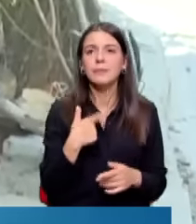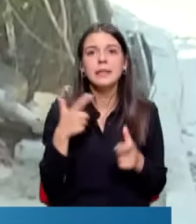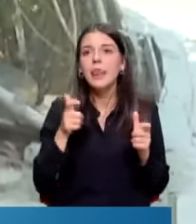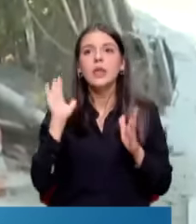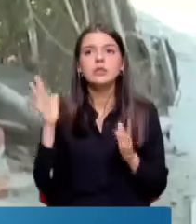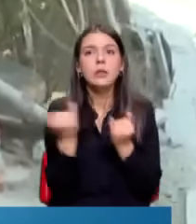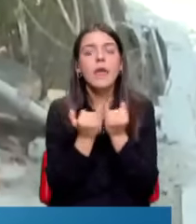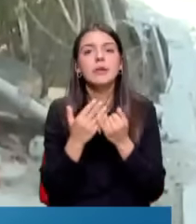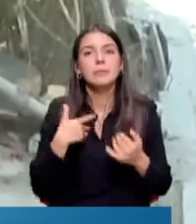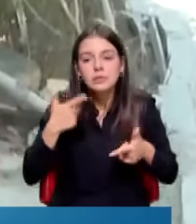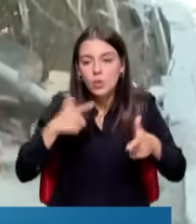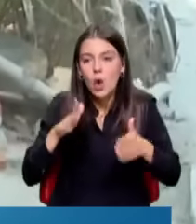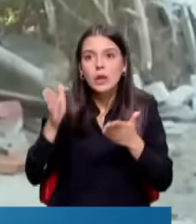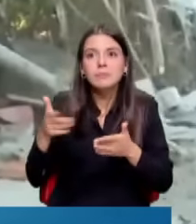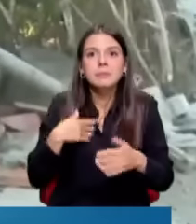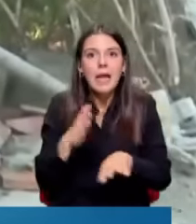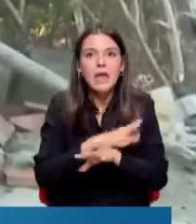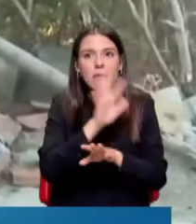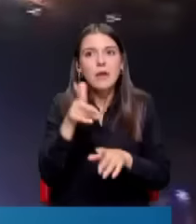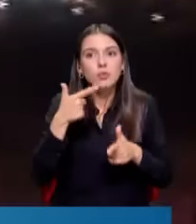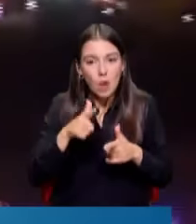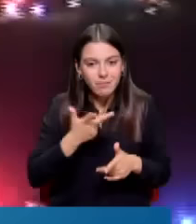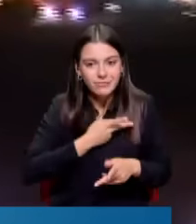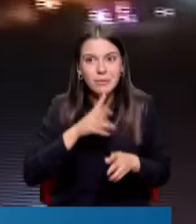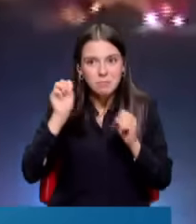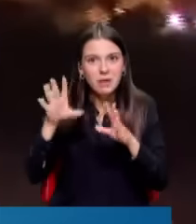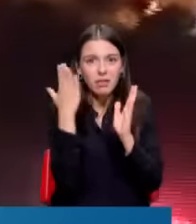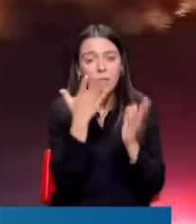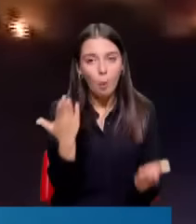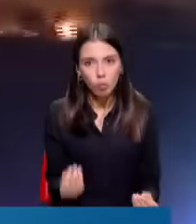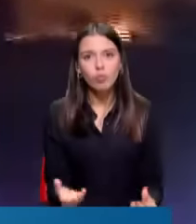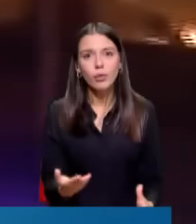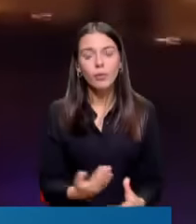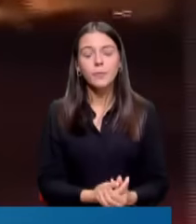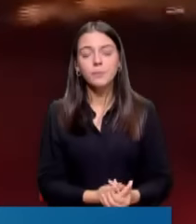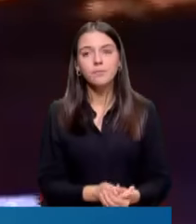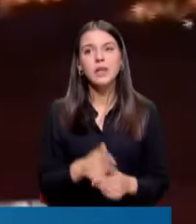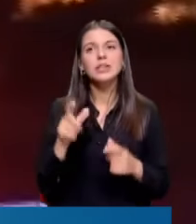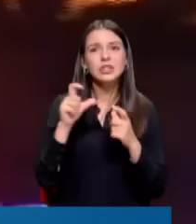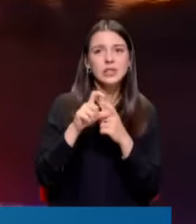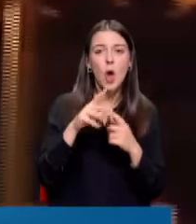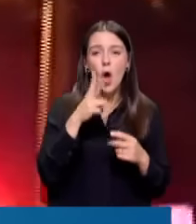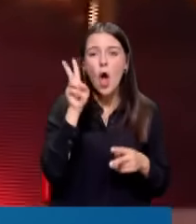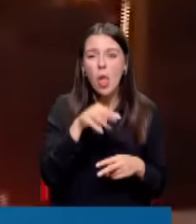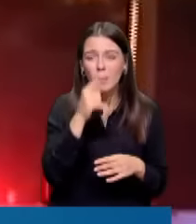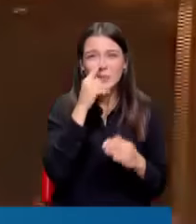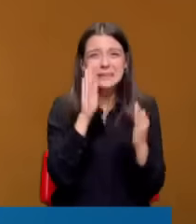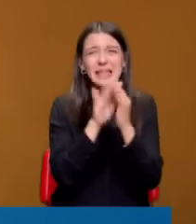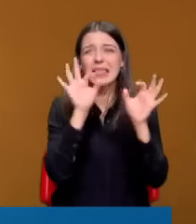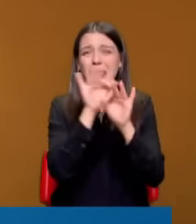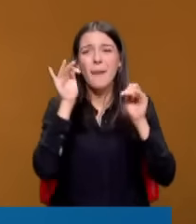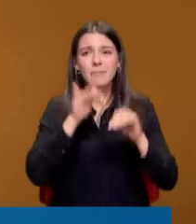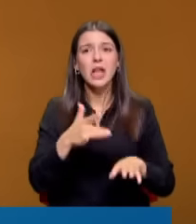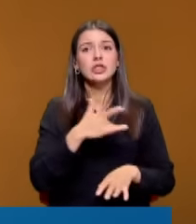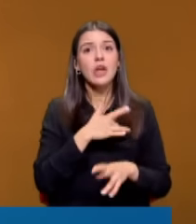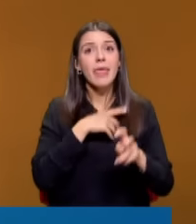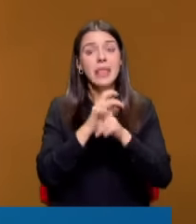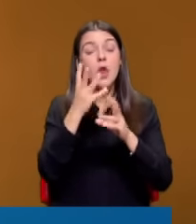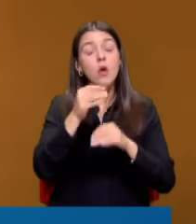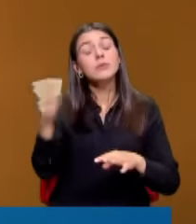gideceğiz kardeşim biz? Köylüyüz. Geri malını canını bırakır gider mi? Ölümle burun buruna gelen Sancaklı köylüleri canları tehlikede olduğu için